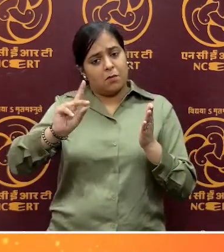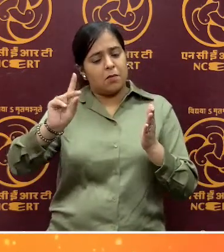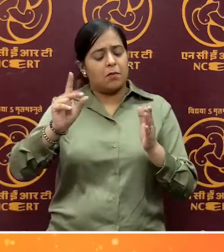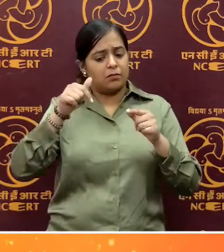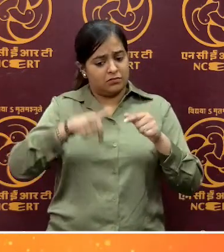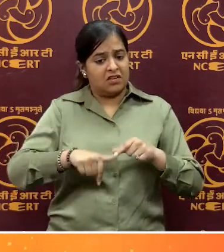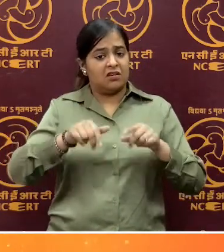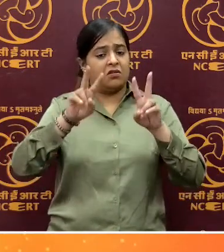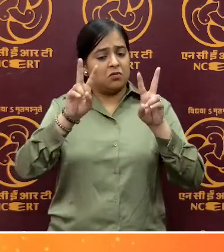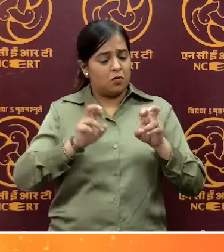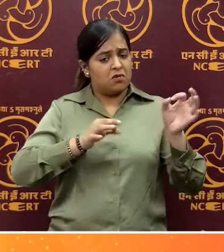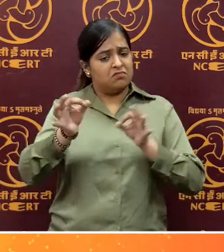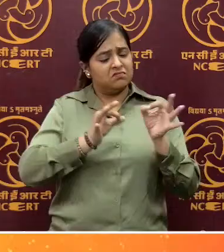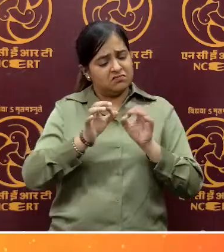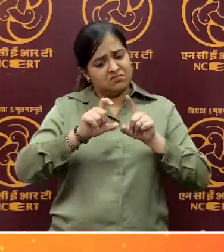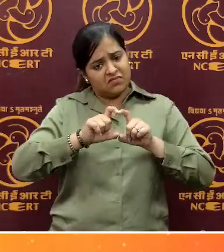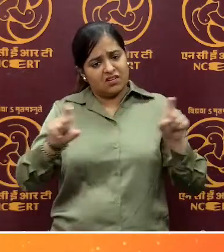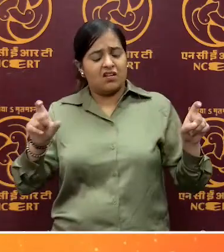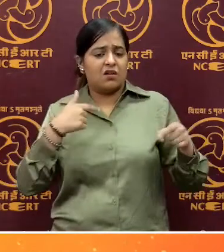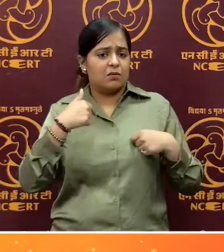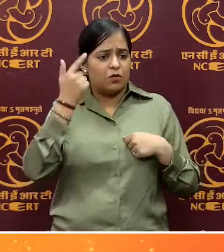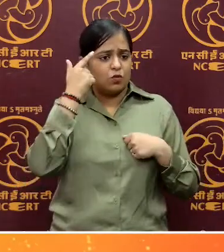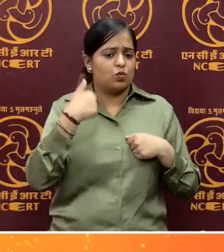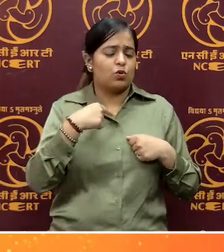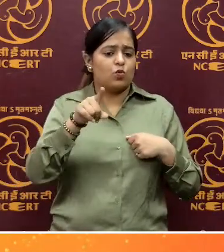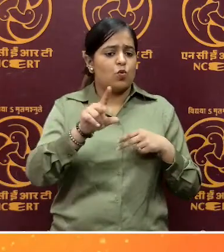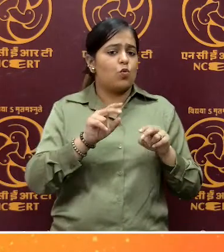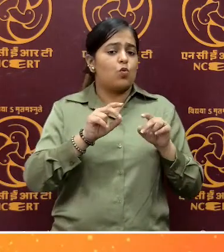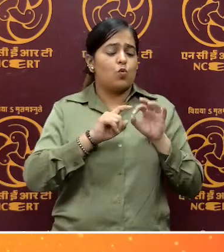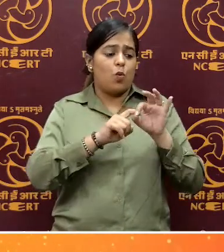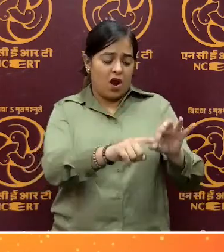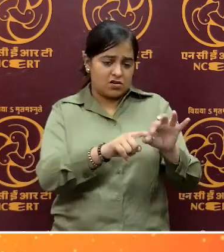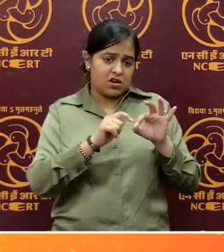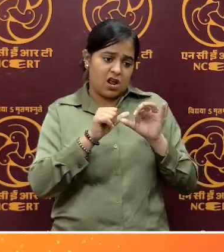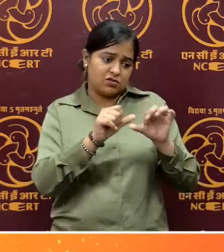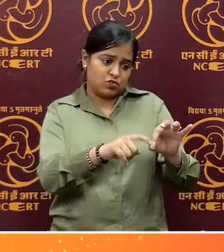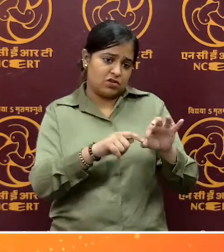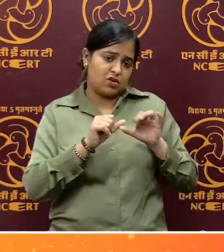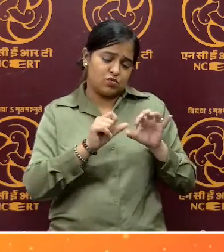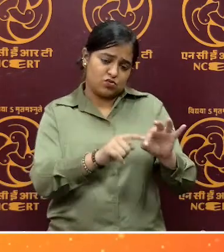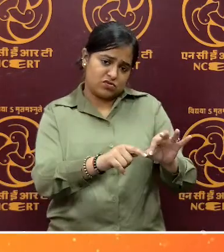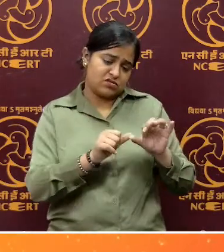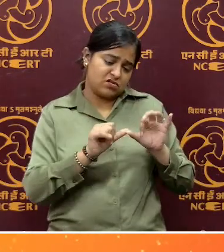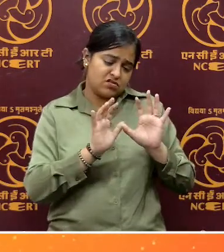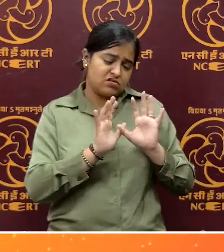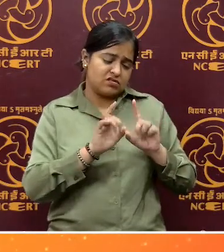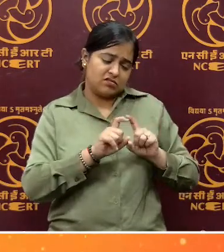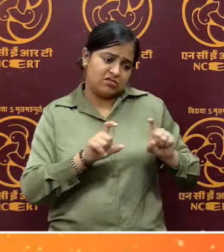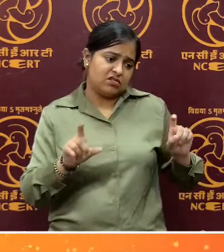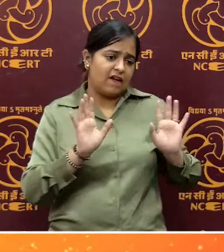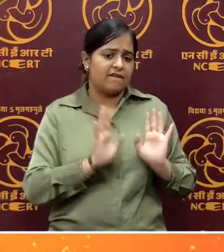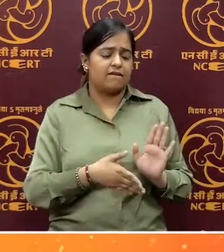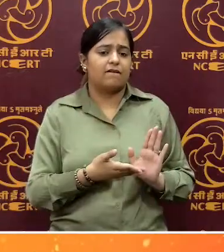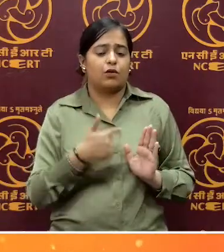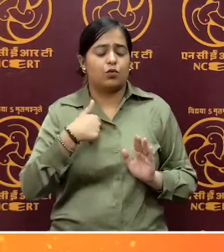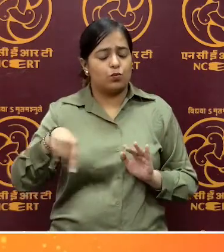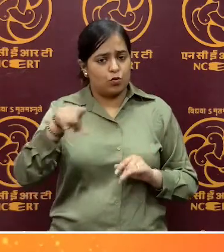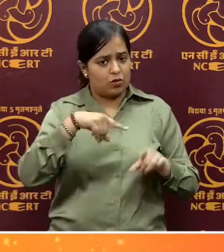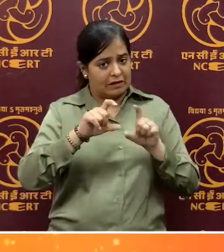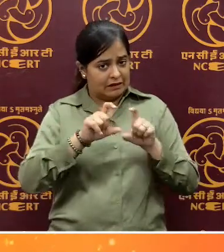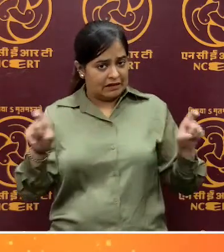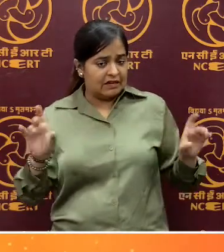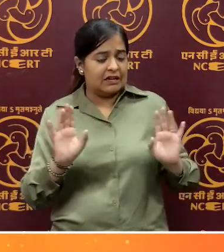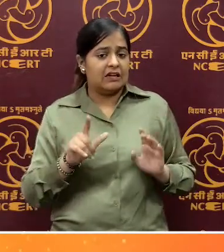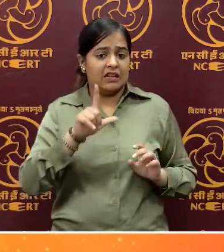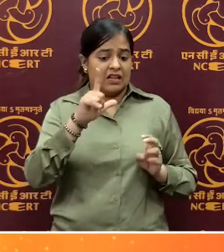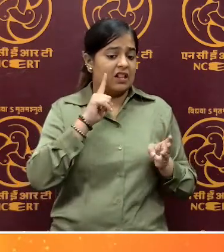And you need to know because questions are asked on the basis of these informations. तो हमें आप अपना क्लियर करना है कि लाइक